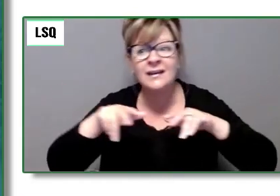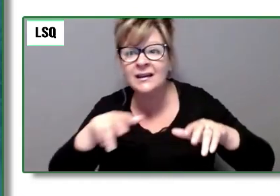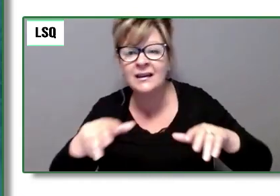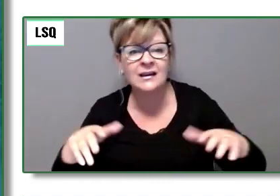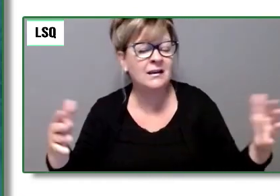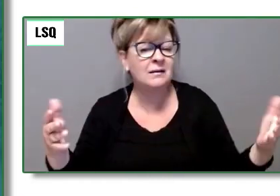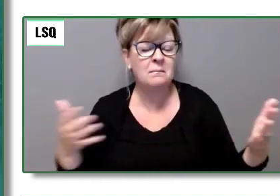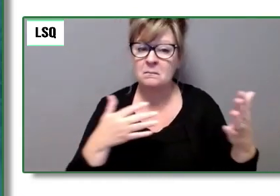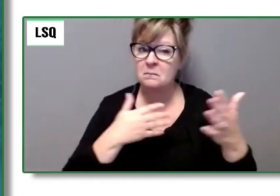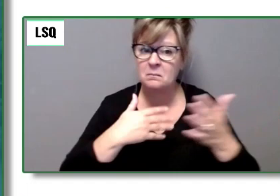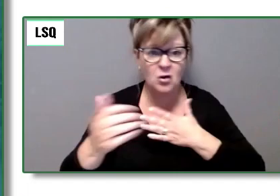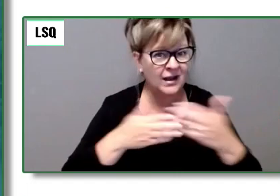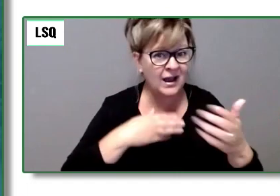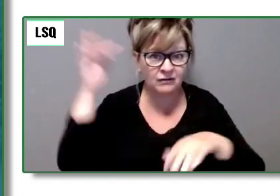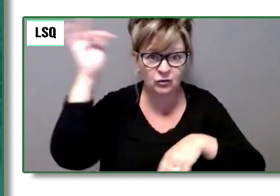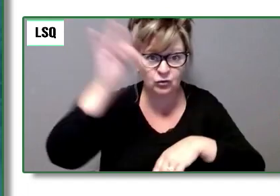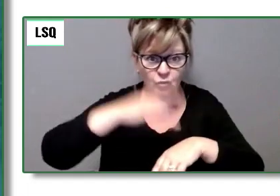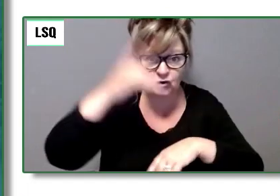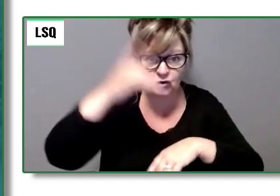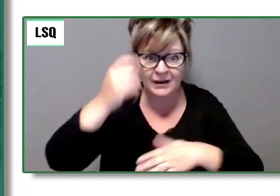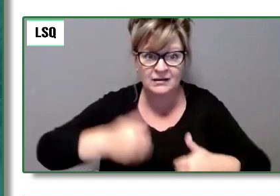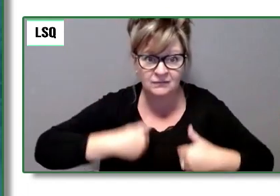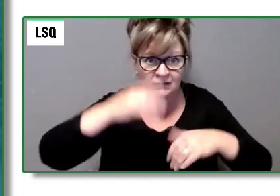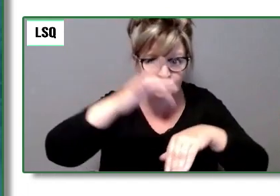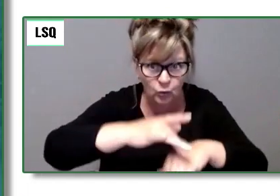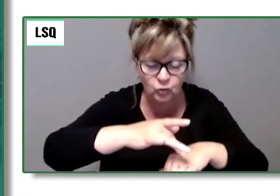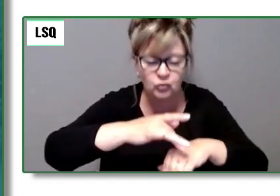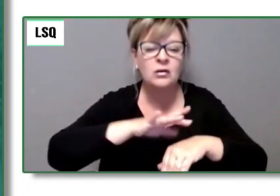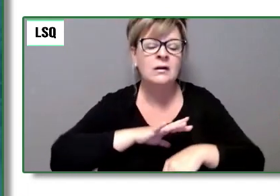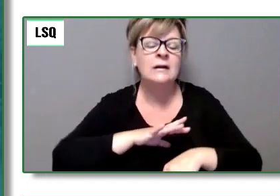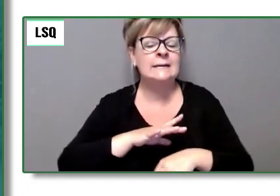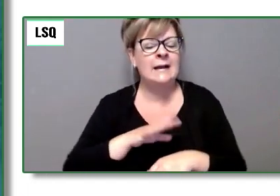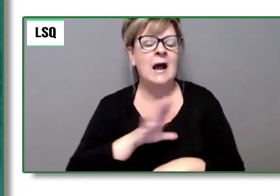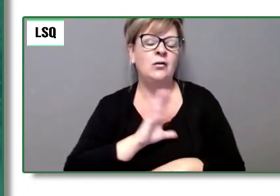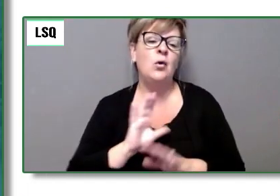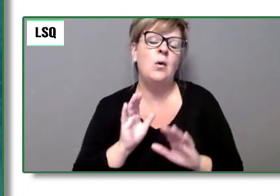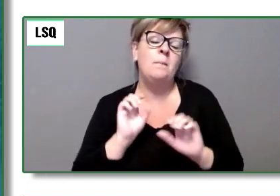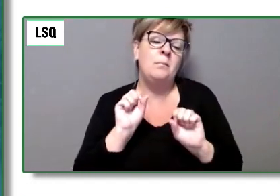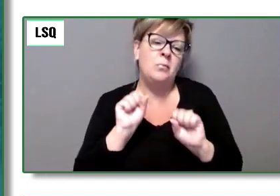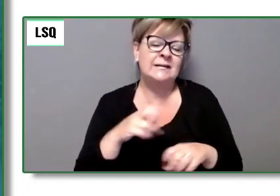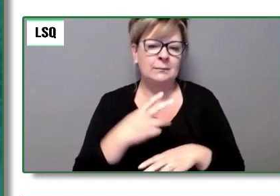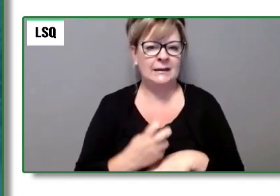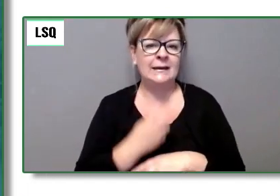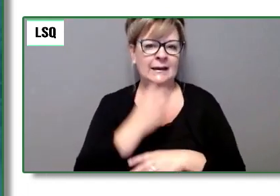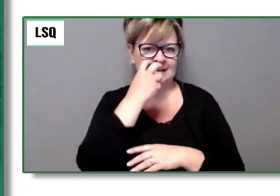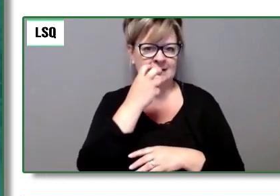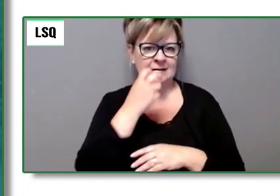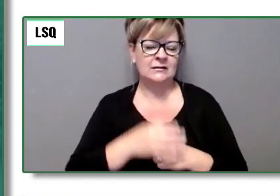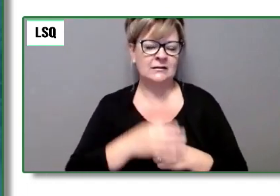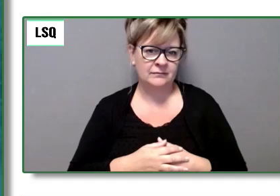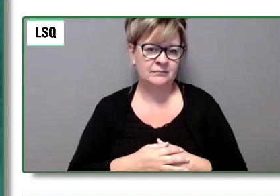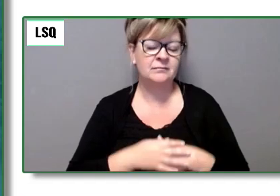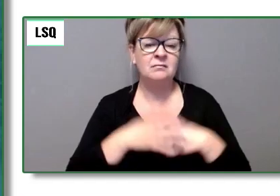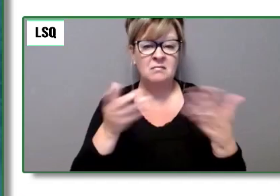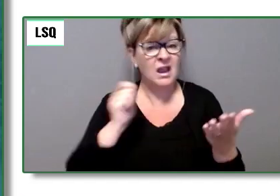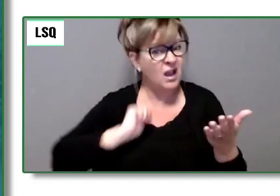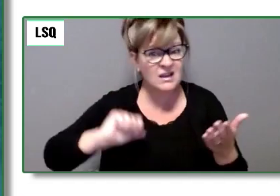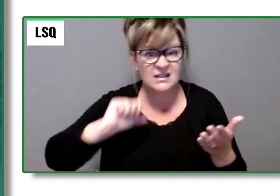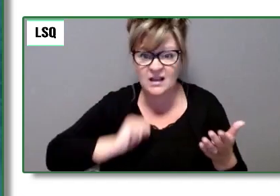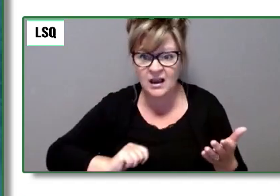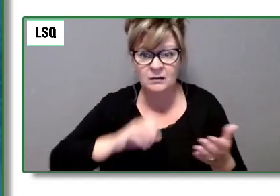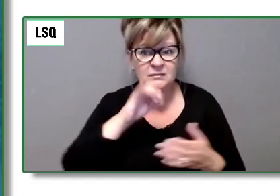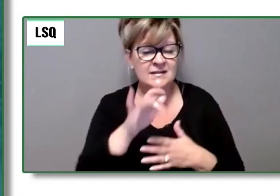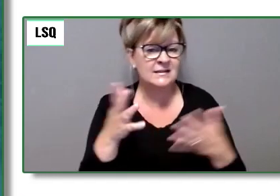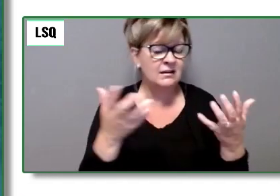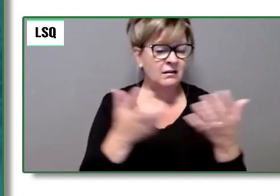etc., et ça ne fonctionne pas parce que c'est pas bien, parce que ça ne fonctionne pas comme c'était prévu, il y a des possibilités